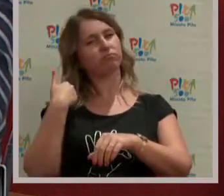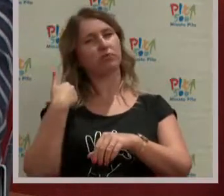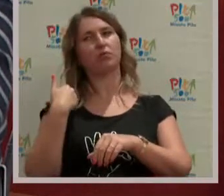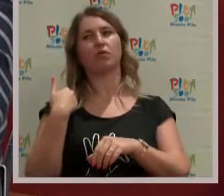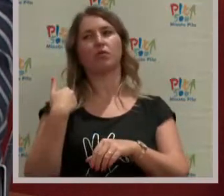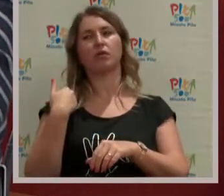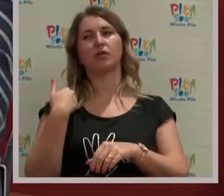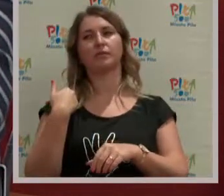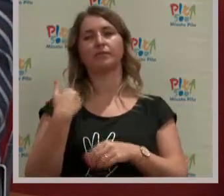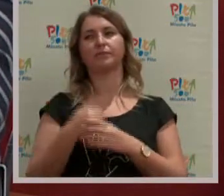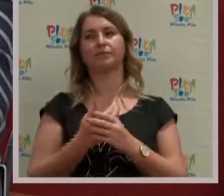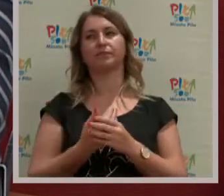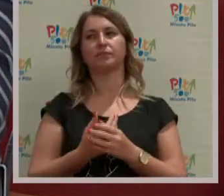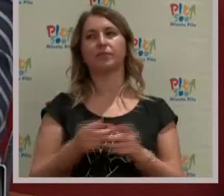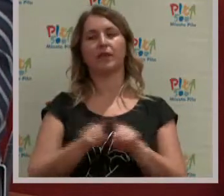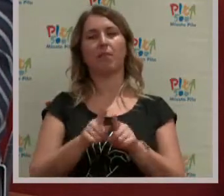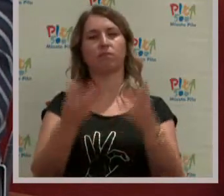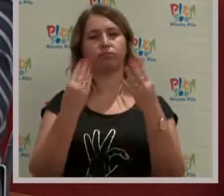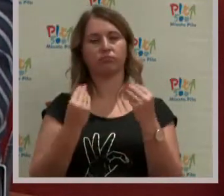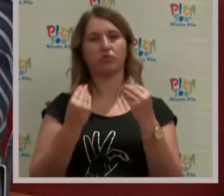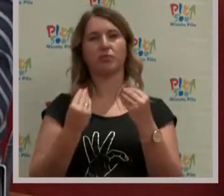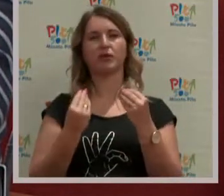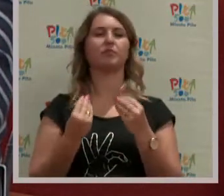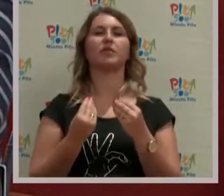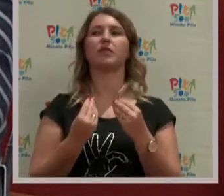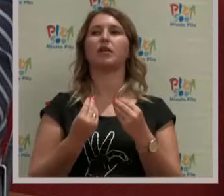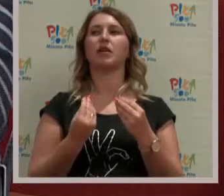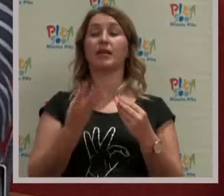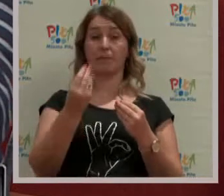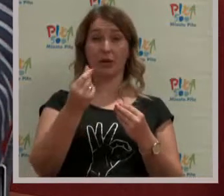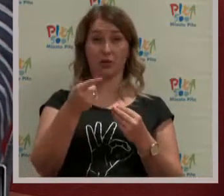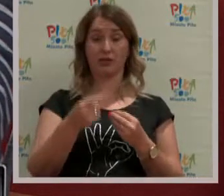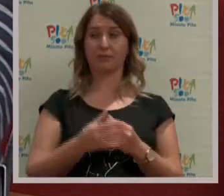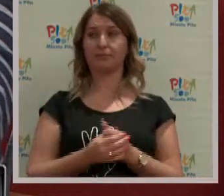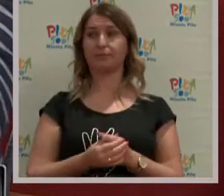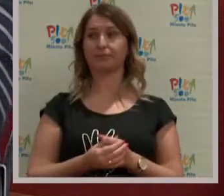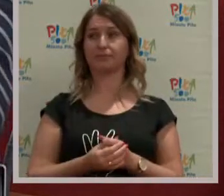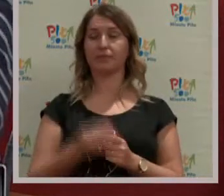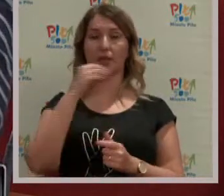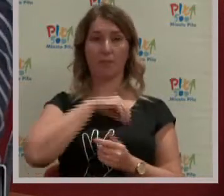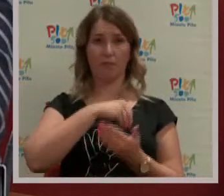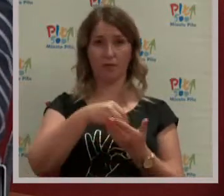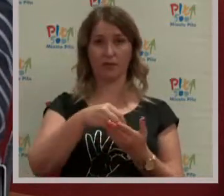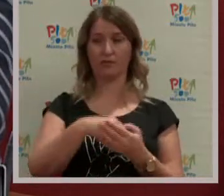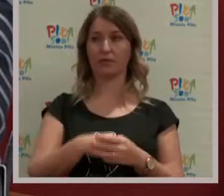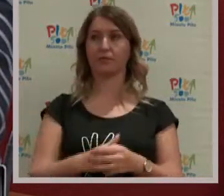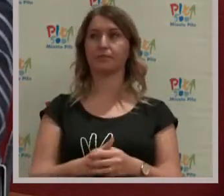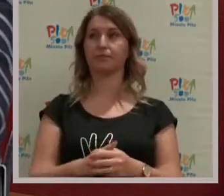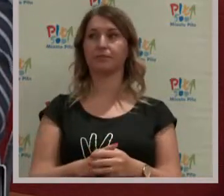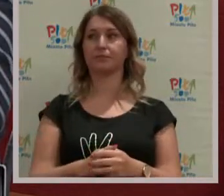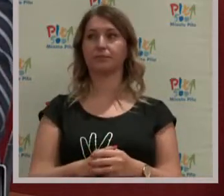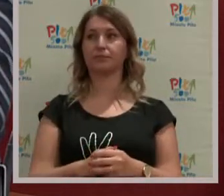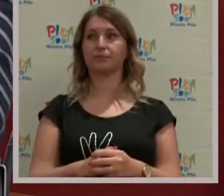duże skomplikowane ale dofinansowanie udało nam się pozyskać dosyć znaczne rozliczyć projekt i pieniądze do budżetu miasta